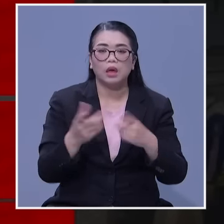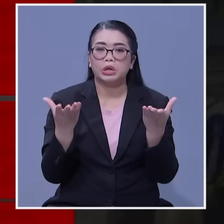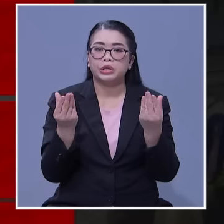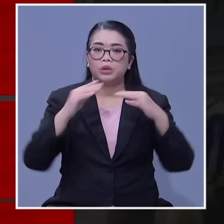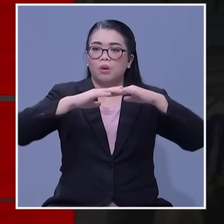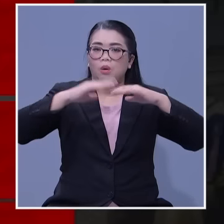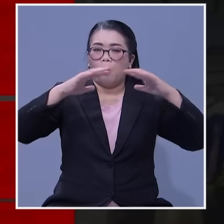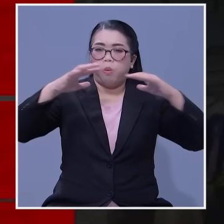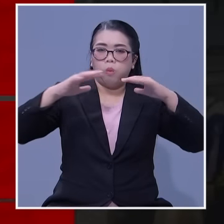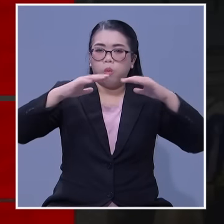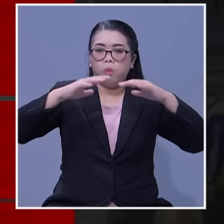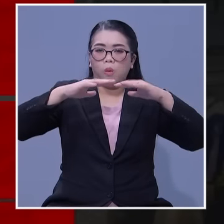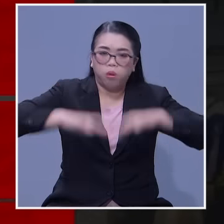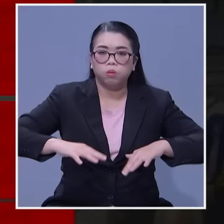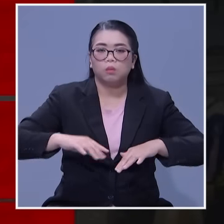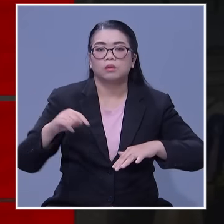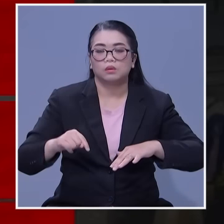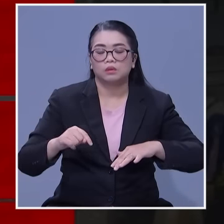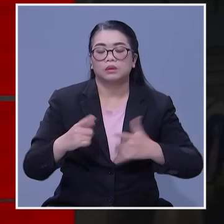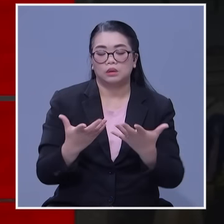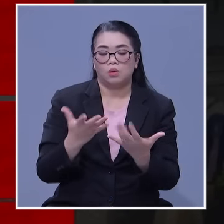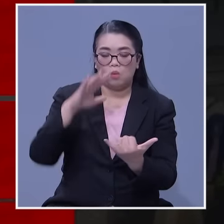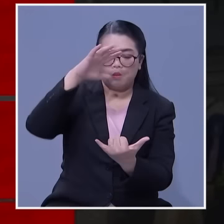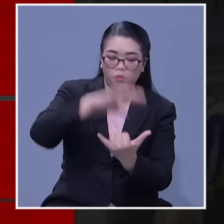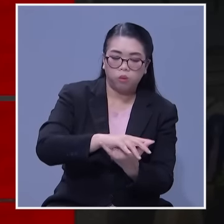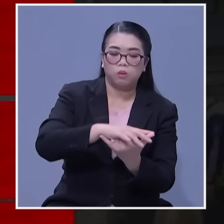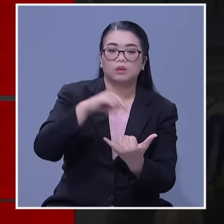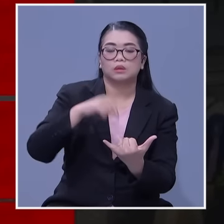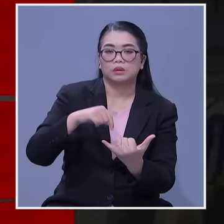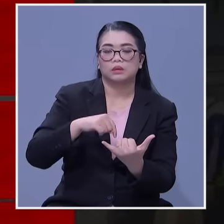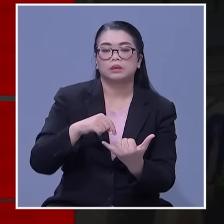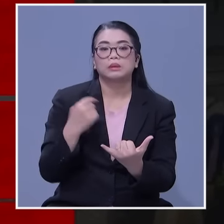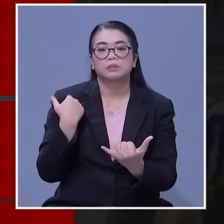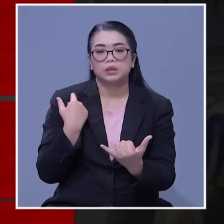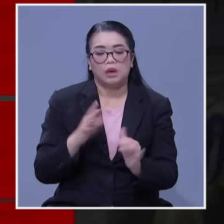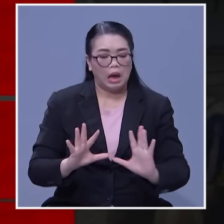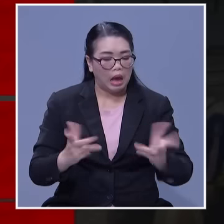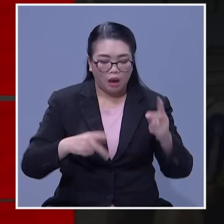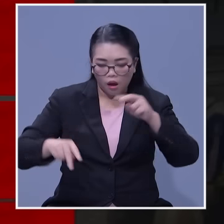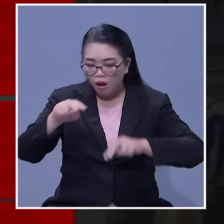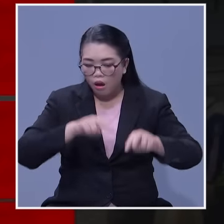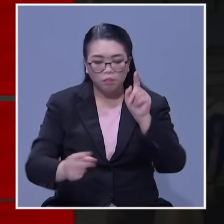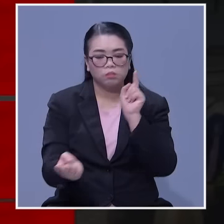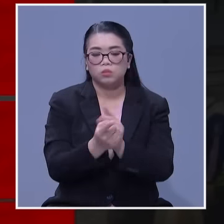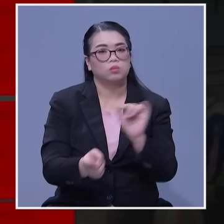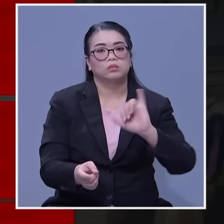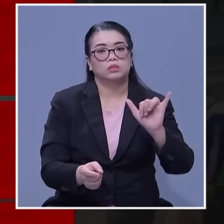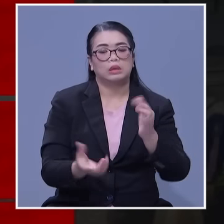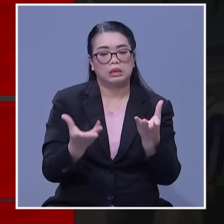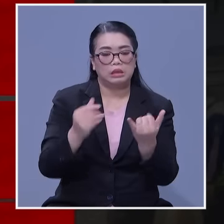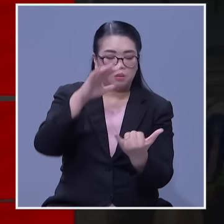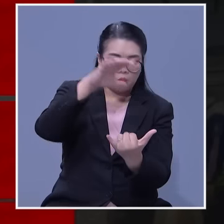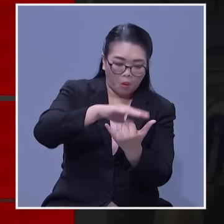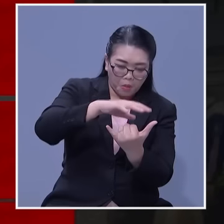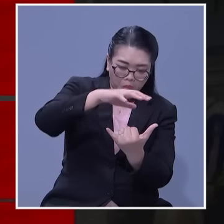งาน 2คนและหัวหน้างานอีก 1คนที่ถูกดินถล่มทัพเนี่ยนะครับได้สูญหายไปขณะนี้ยังไม่ทราบชะตา